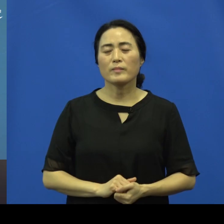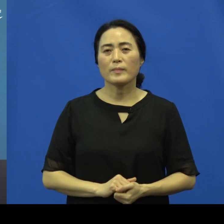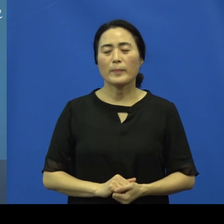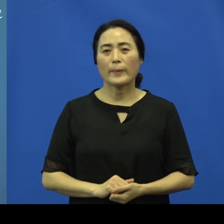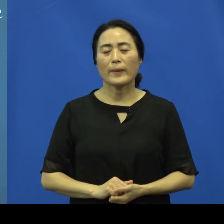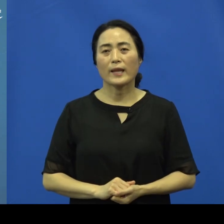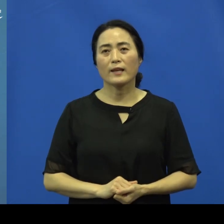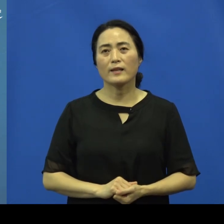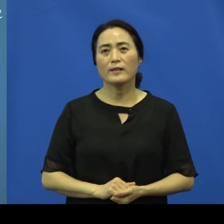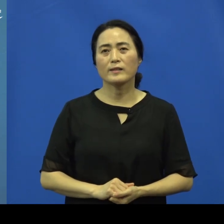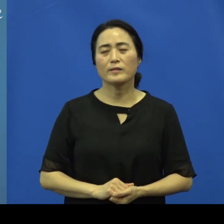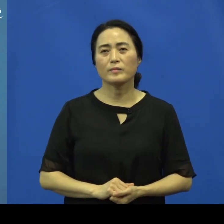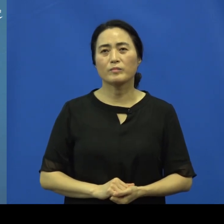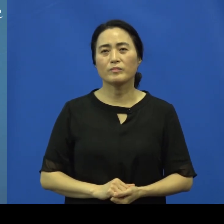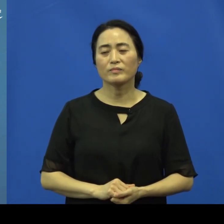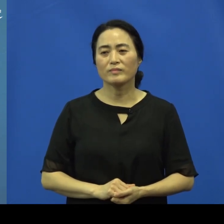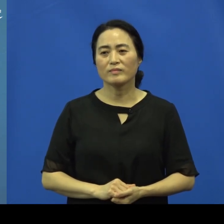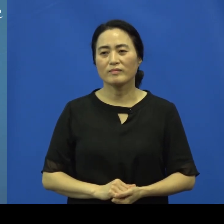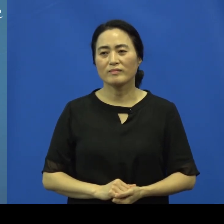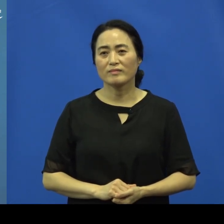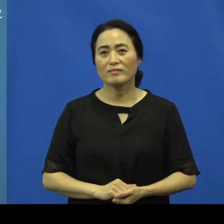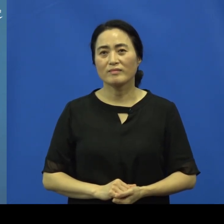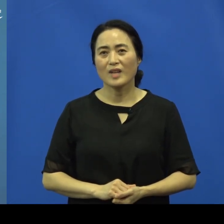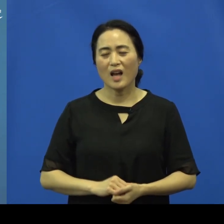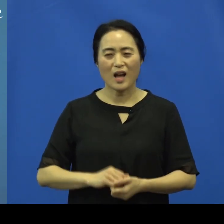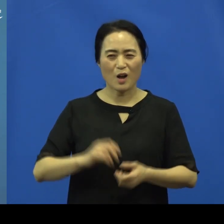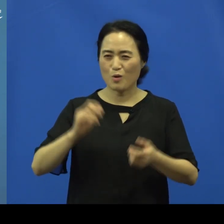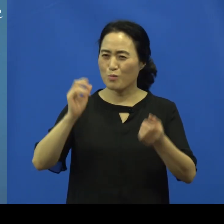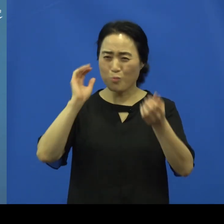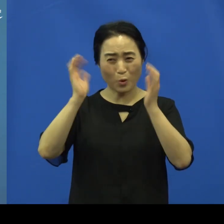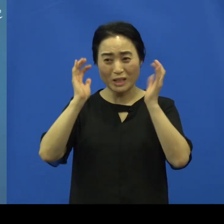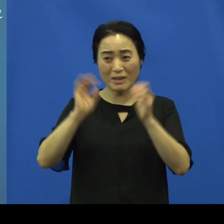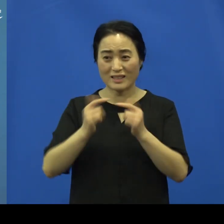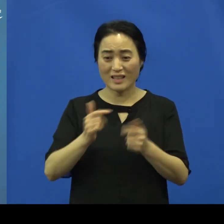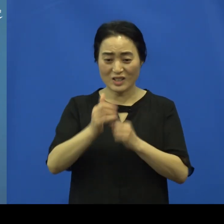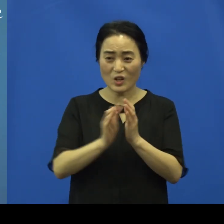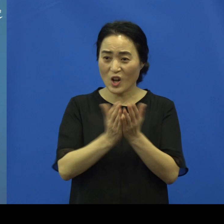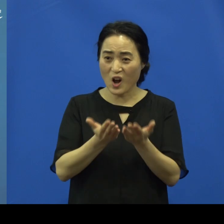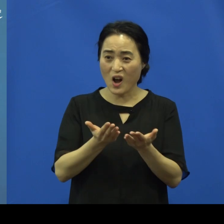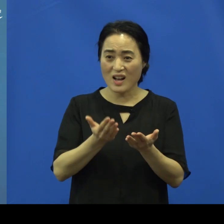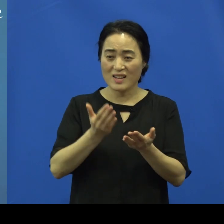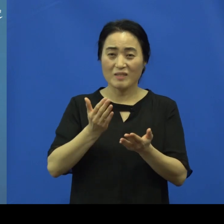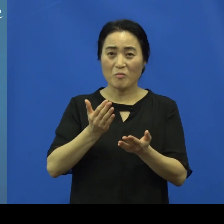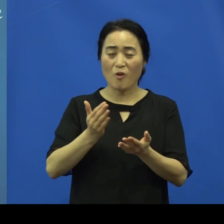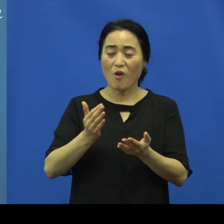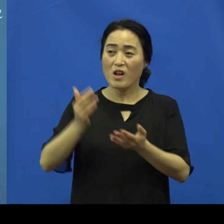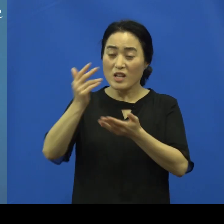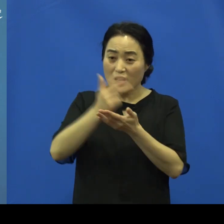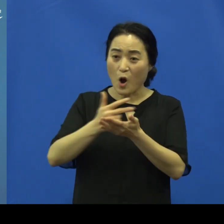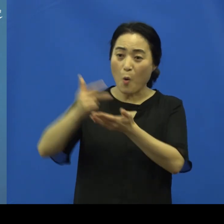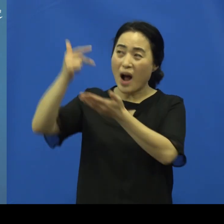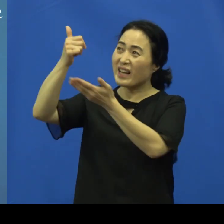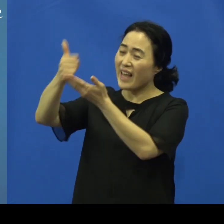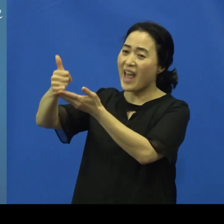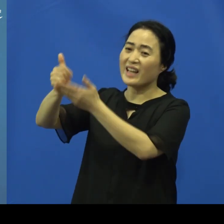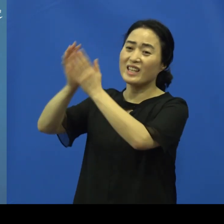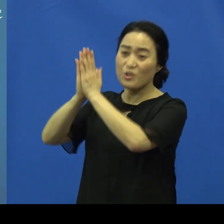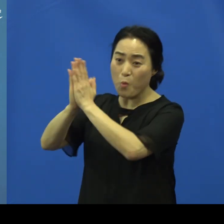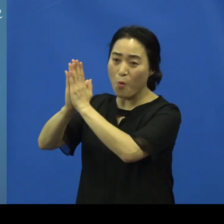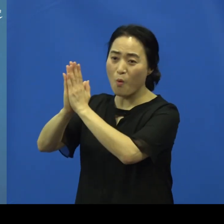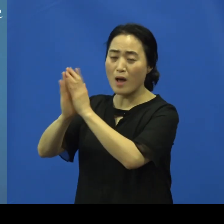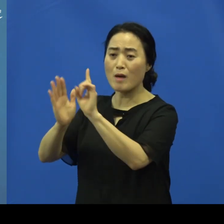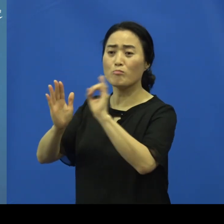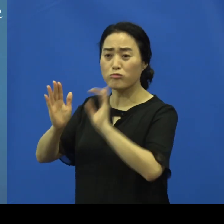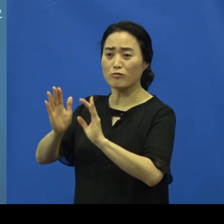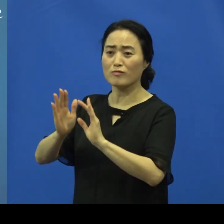여러분, 간단한 기술이에요. 복잡한 게 없습니다. 성경은 엘리사가 여호와께 기도했다는 거예요. 자, 그런데 이